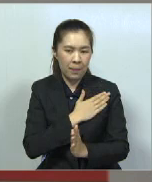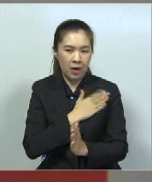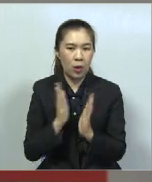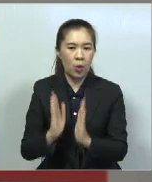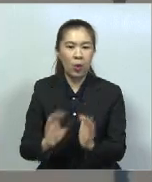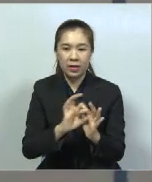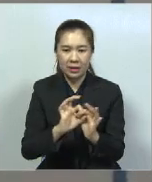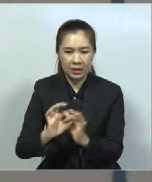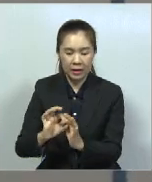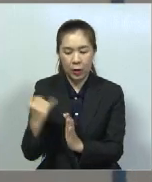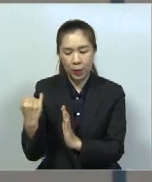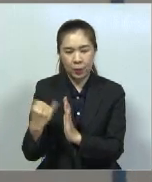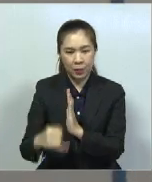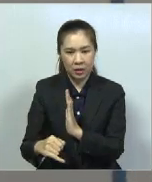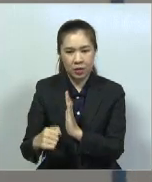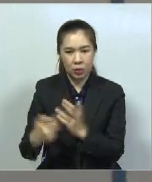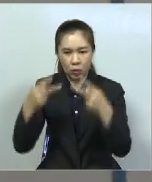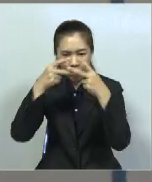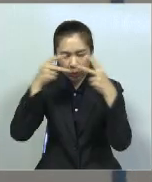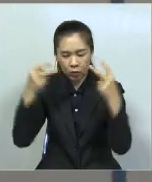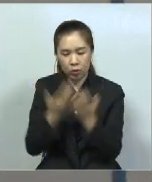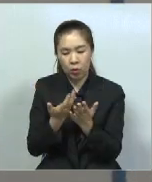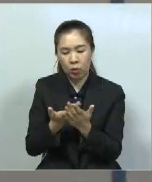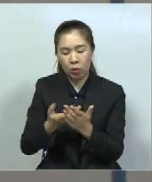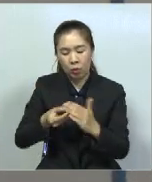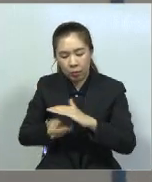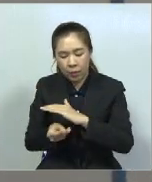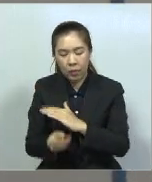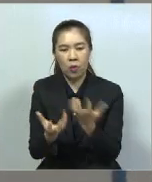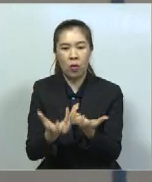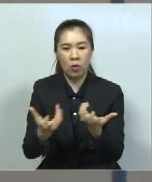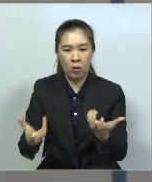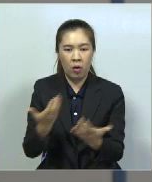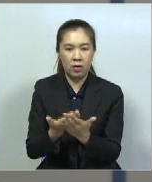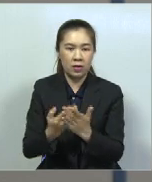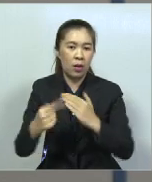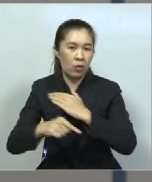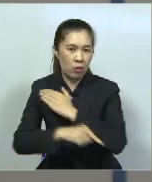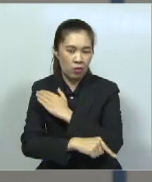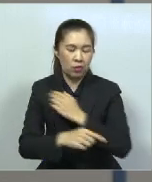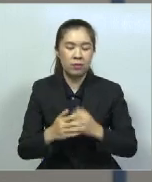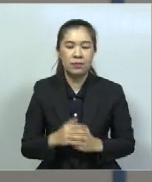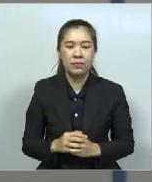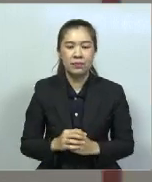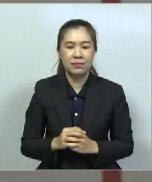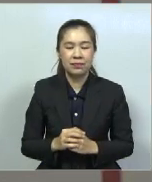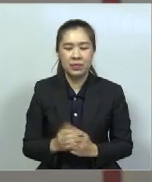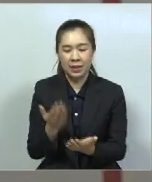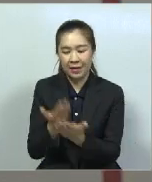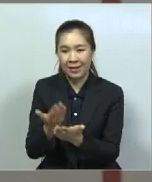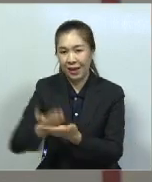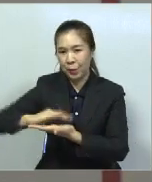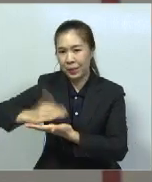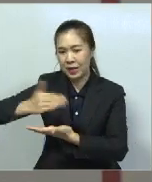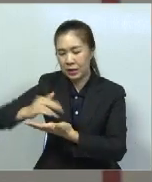องในความผิดฐานร่วมกันรับของโจรร่วมกันฟอกเงินและสมคบกันฟอกเงินจากการตรวจสอบเส้นทางการเงินพบ